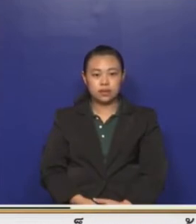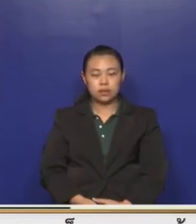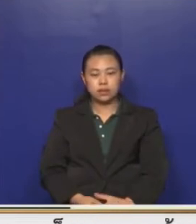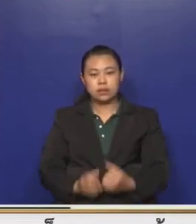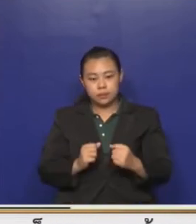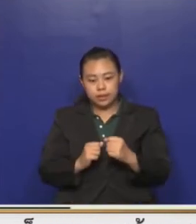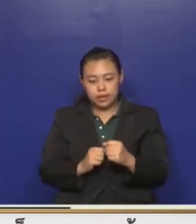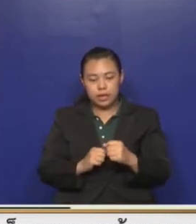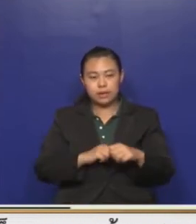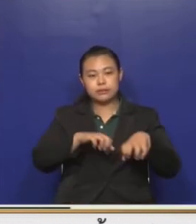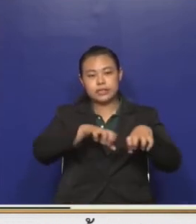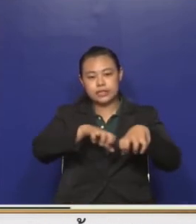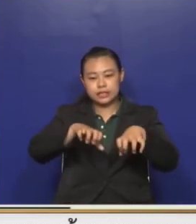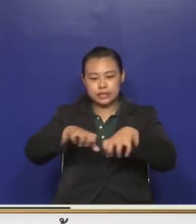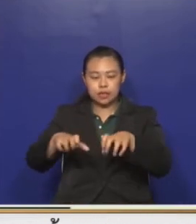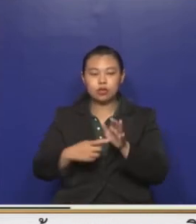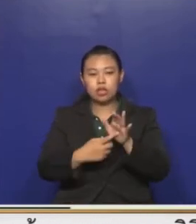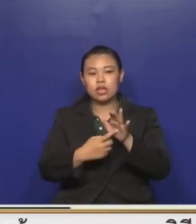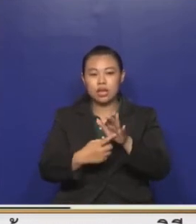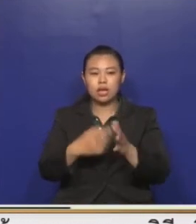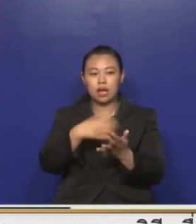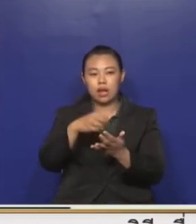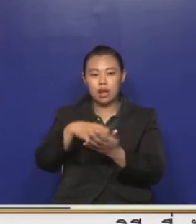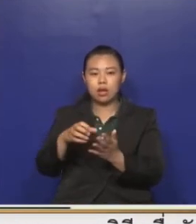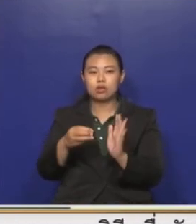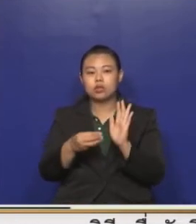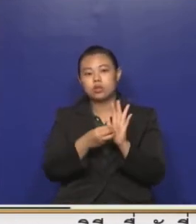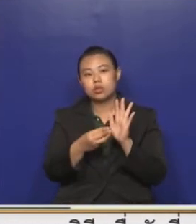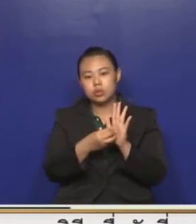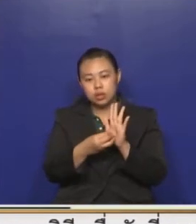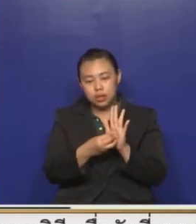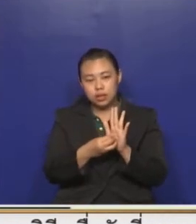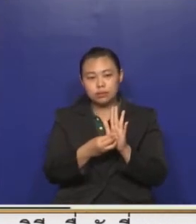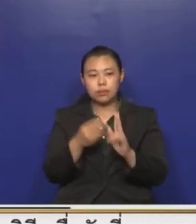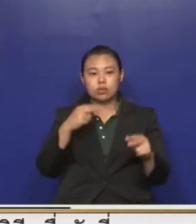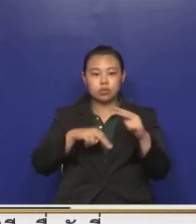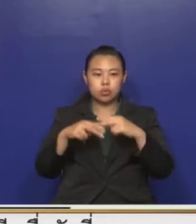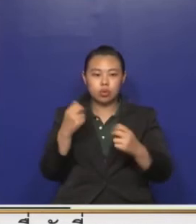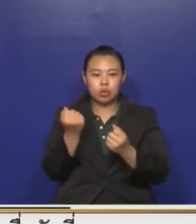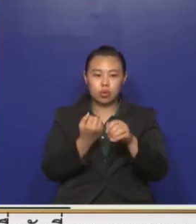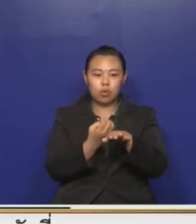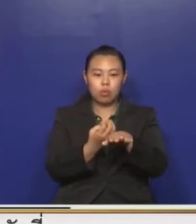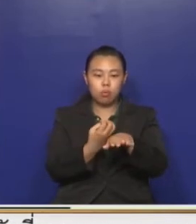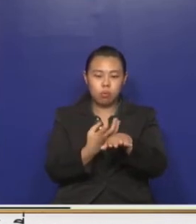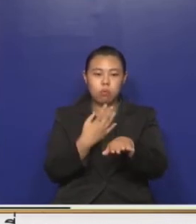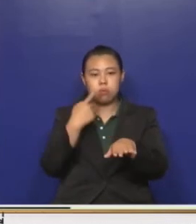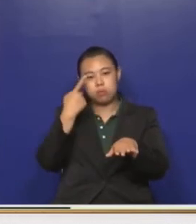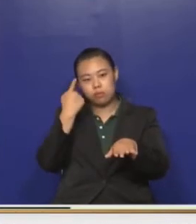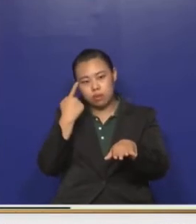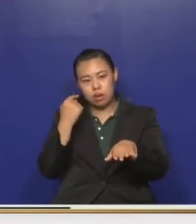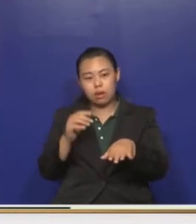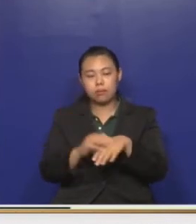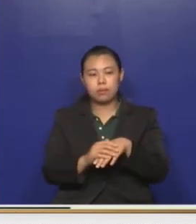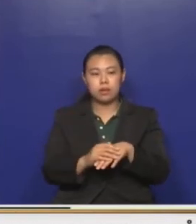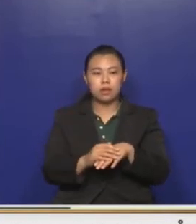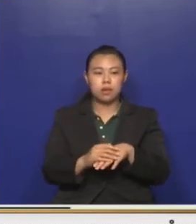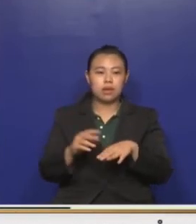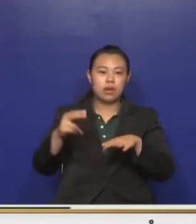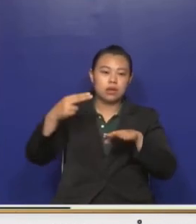่สมควรครับท่านพยายามยกตวอย่ โยเฉพาในกงเทพึกะคอนเรื่องการตัวจับคามดำ การเปลี่ยไนอมัอะไรท่างๆ